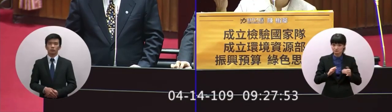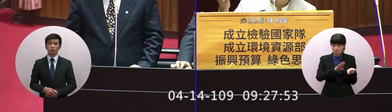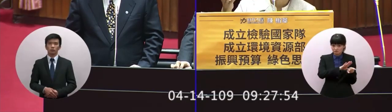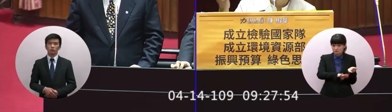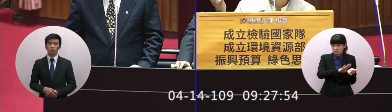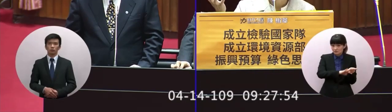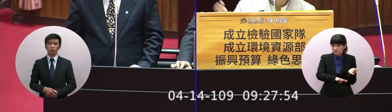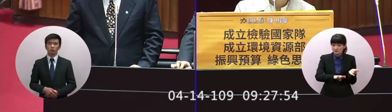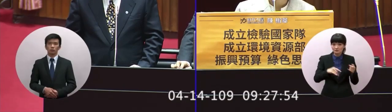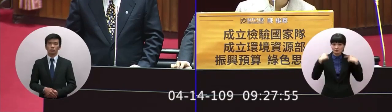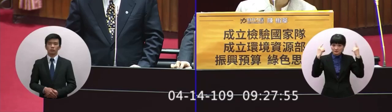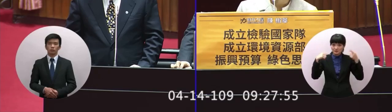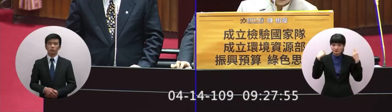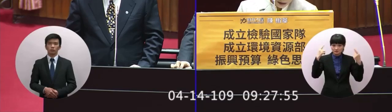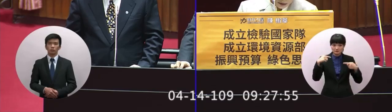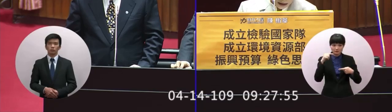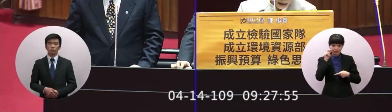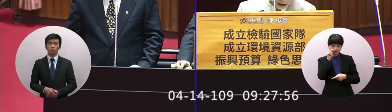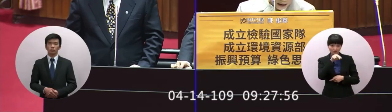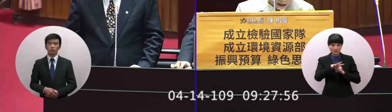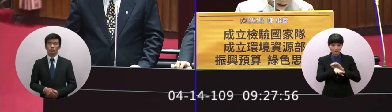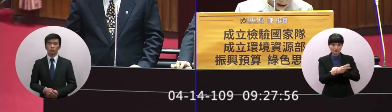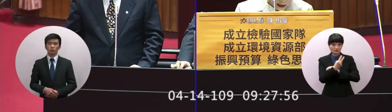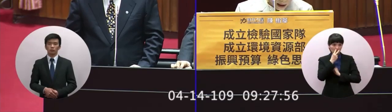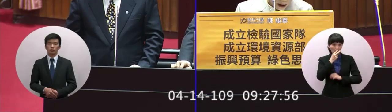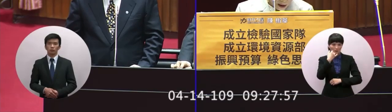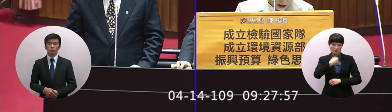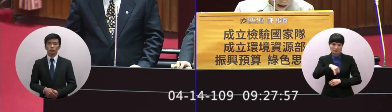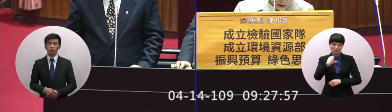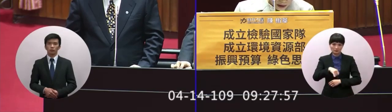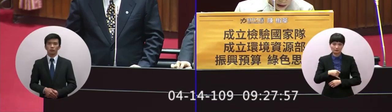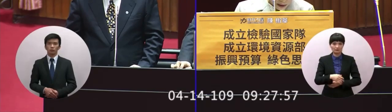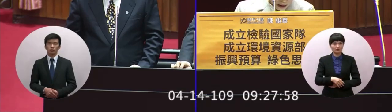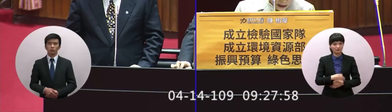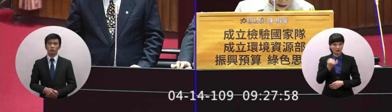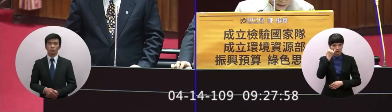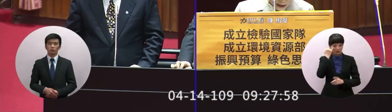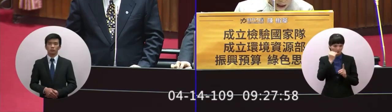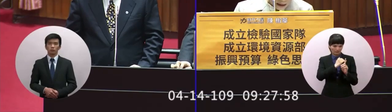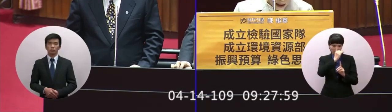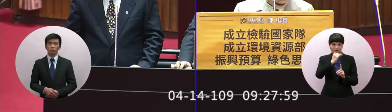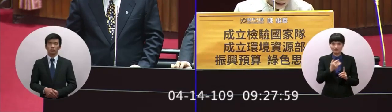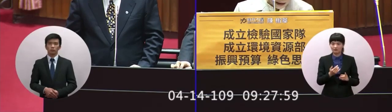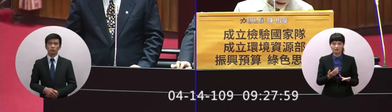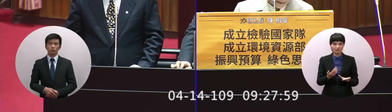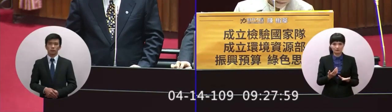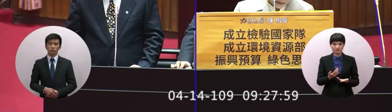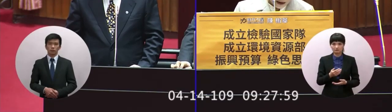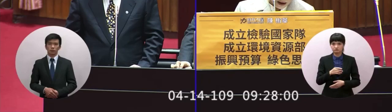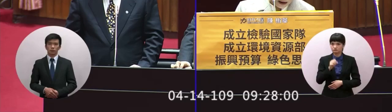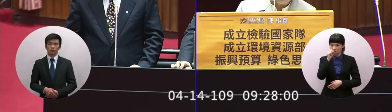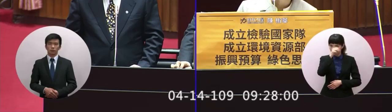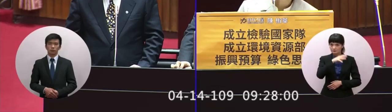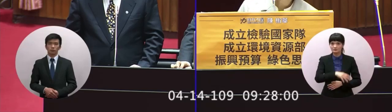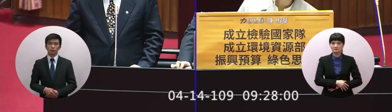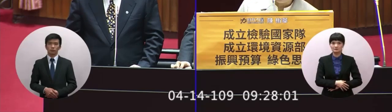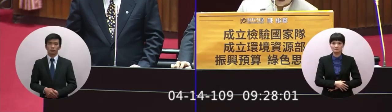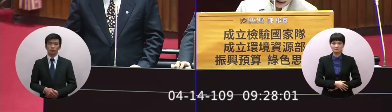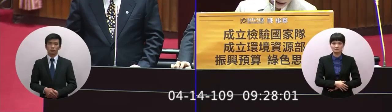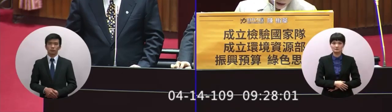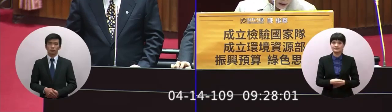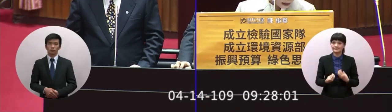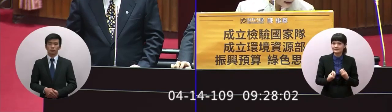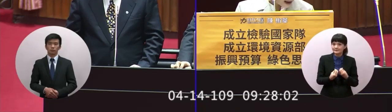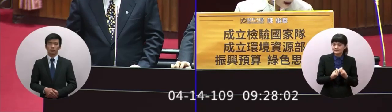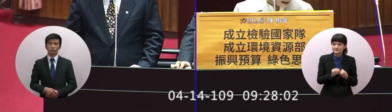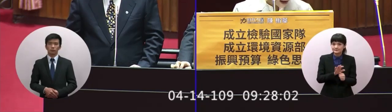紫爆啊、红爆这样子，就是空气还是很差了哈。所以怎么样让这个做好